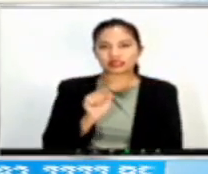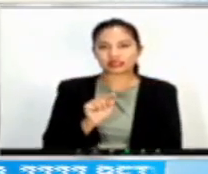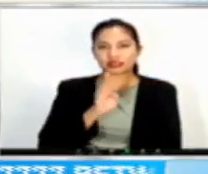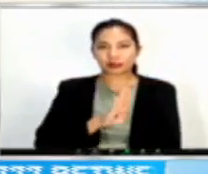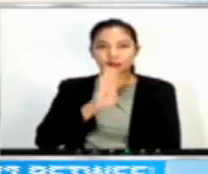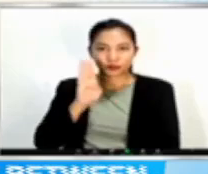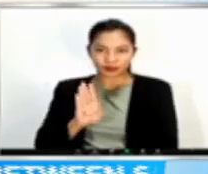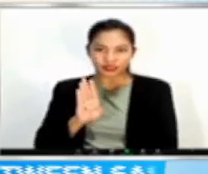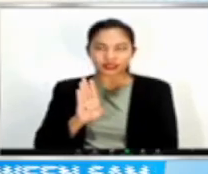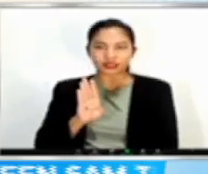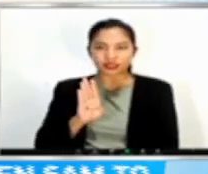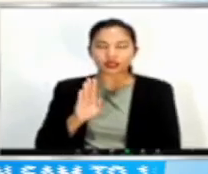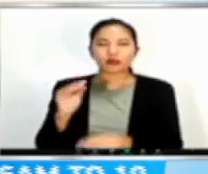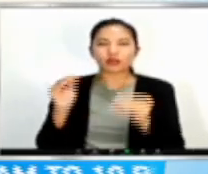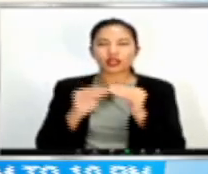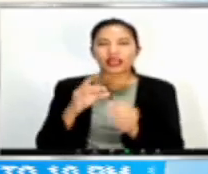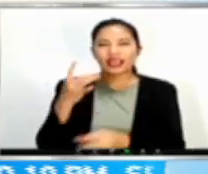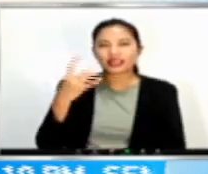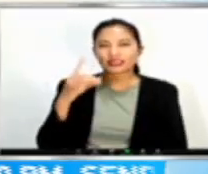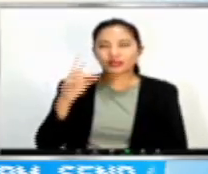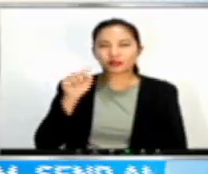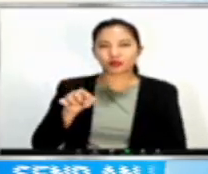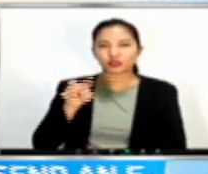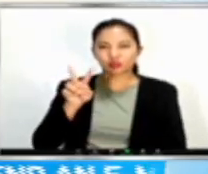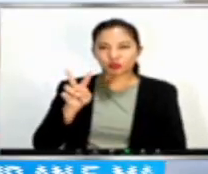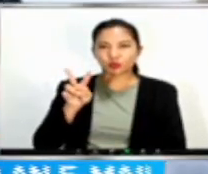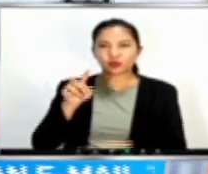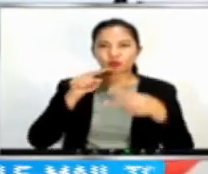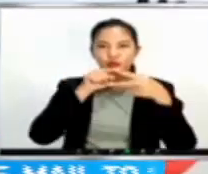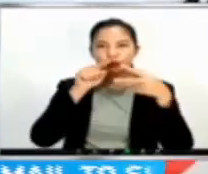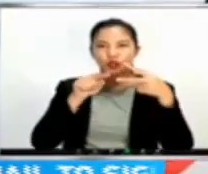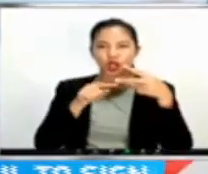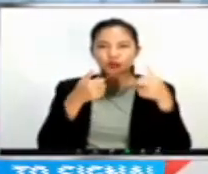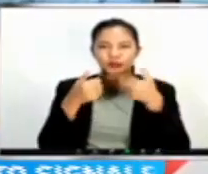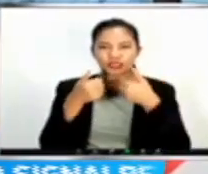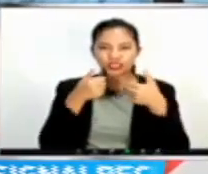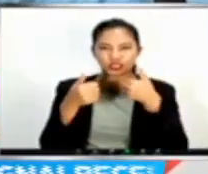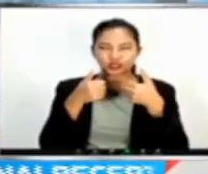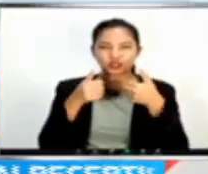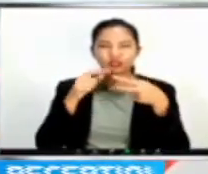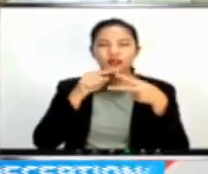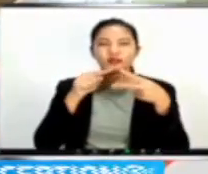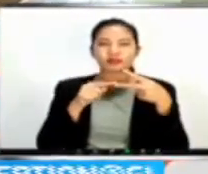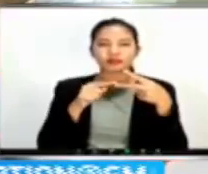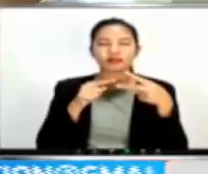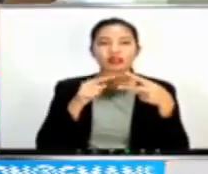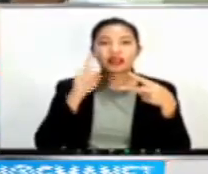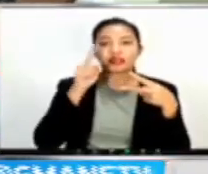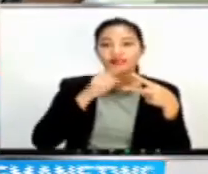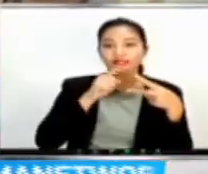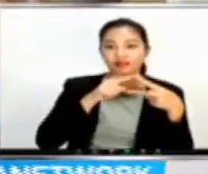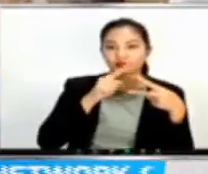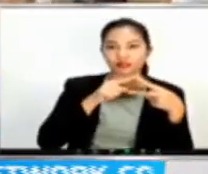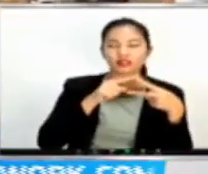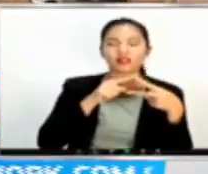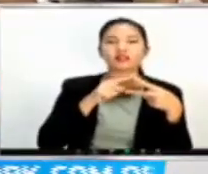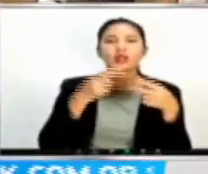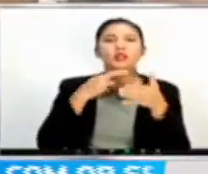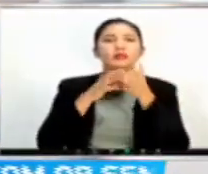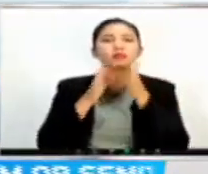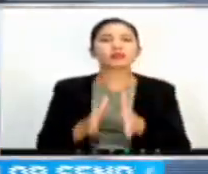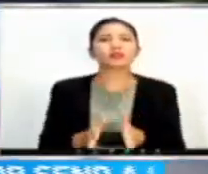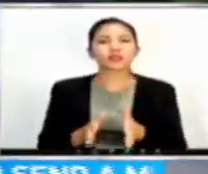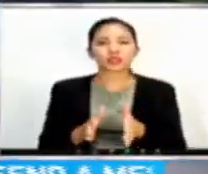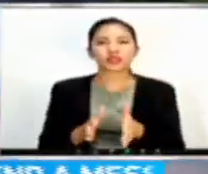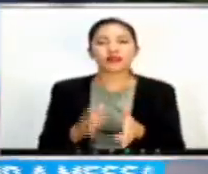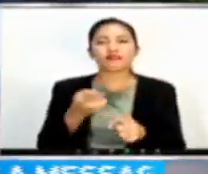ng 18.2% sa pinakamalapit nitong katunggali. Kabilang sa mga tinututukang tagapaghatid ng pinakamaiinit na balita mula Lunes